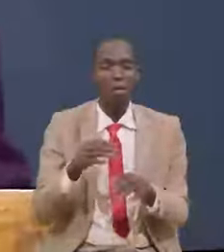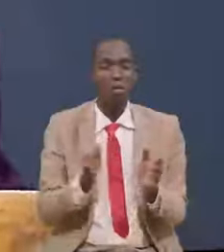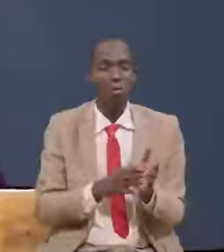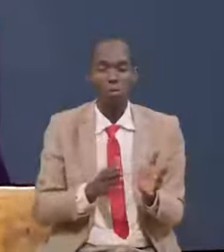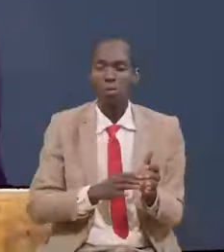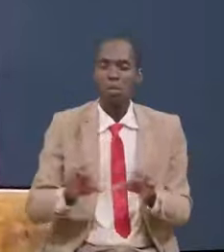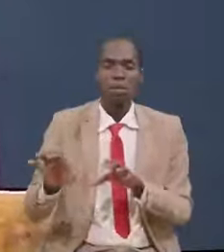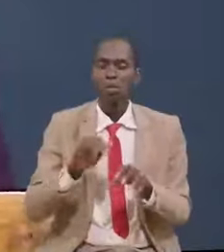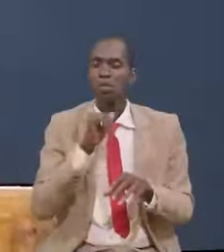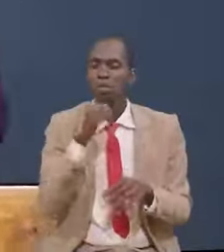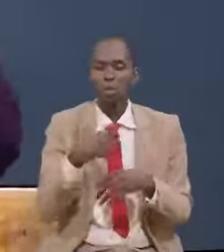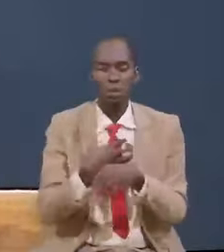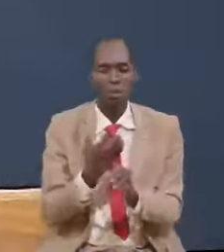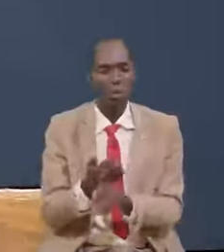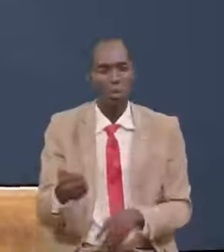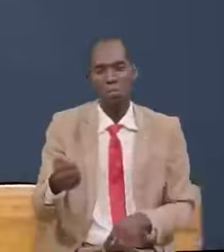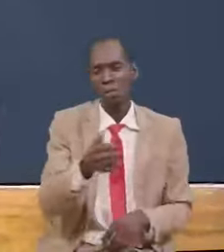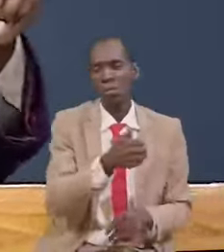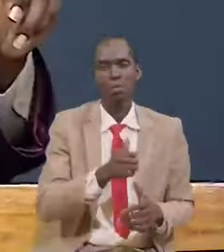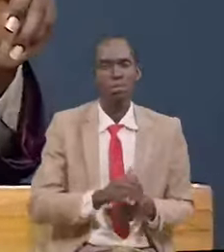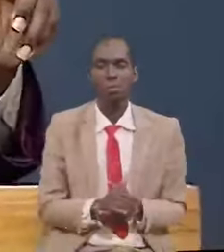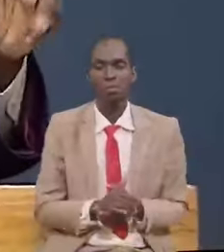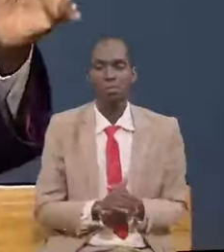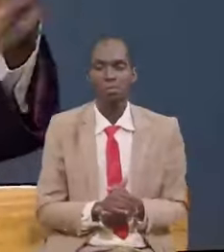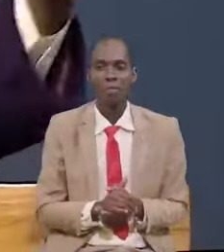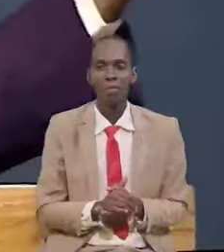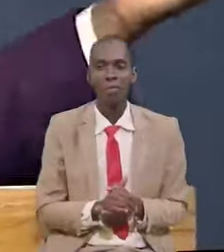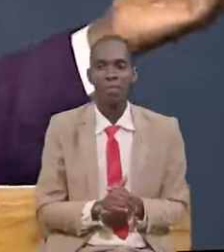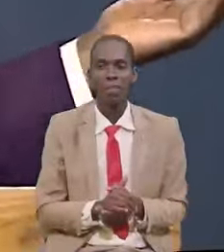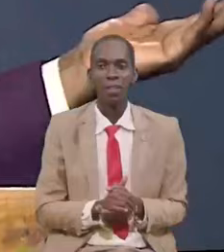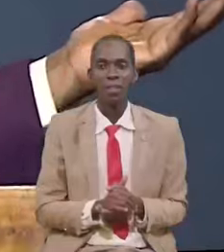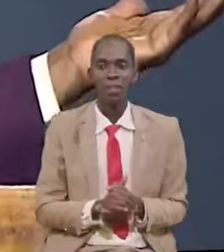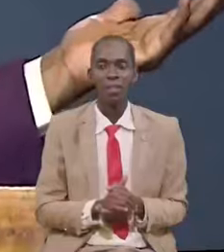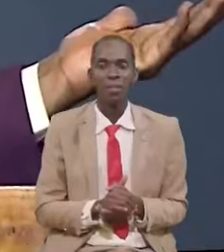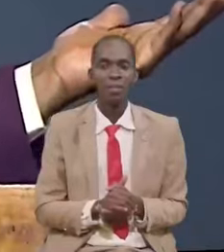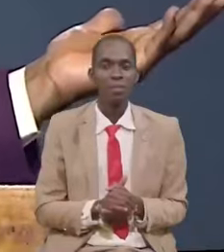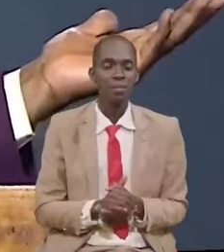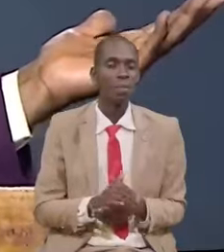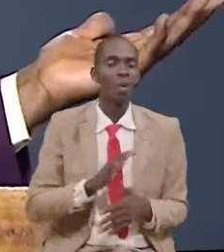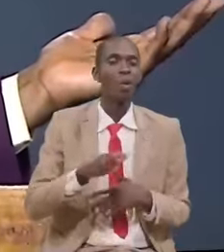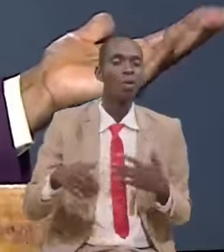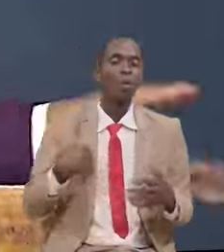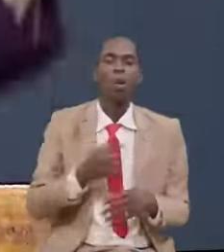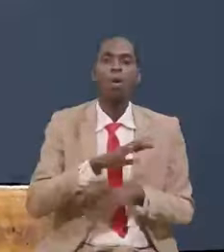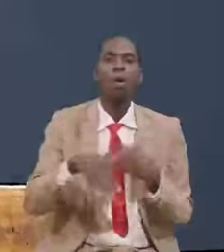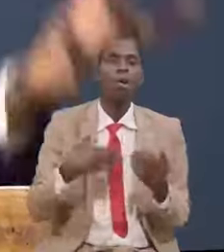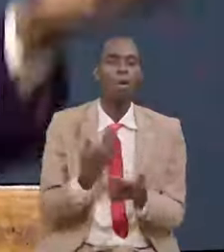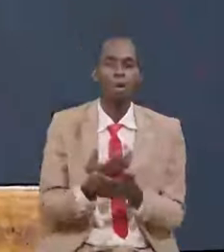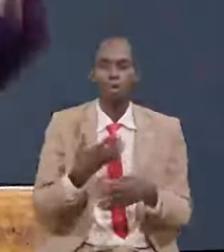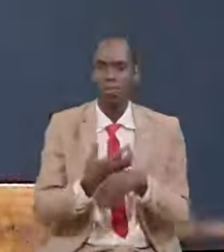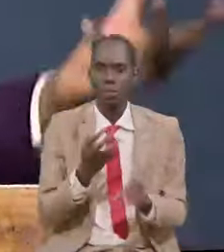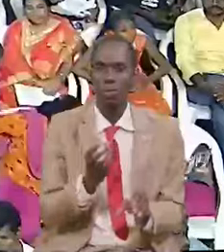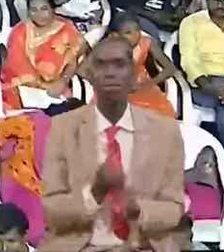Tes camarades ne sont pas créés eux-mêmes. Toutes les créatures.